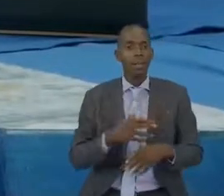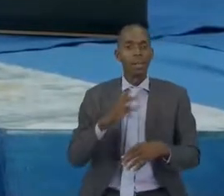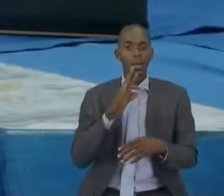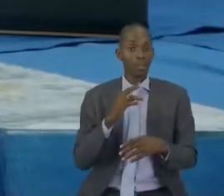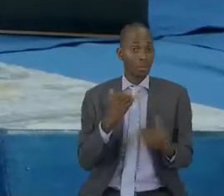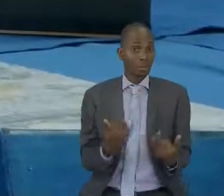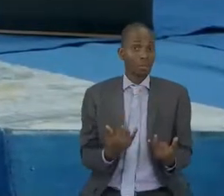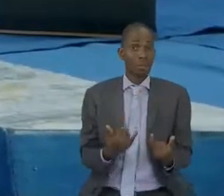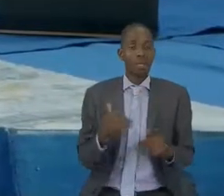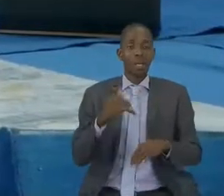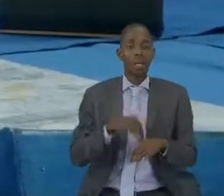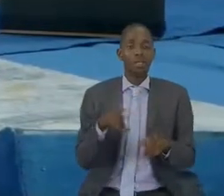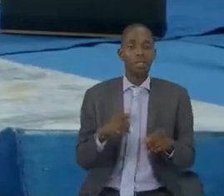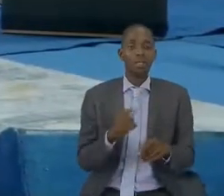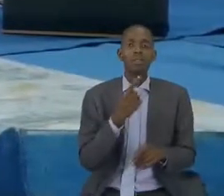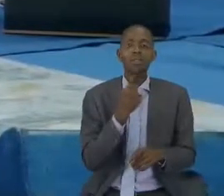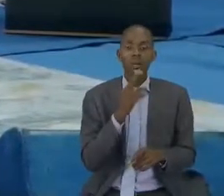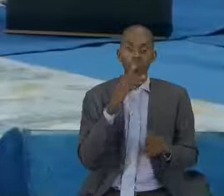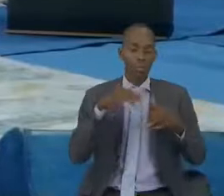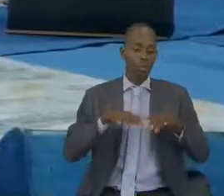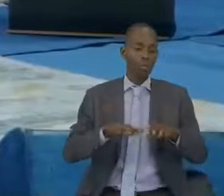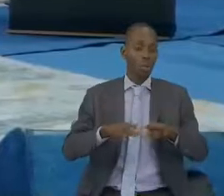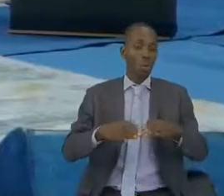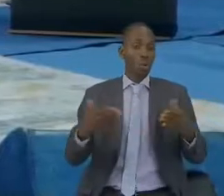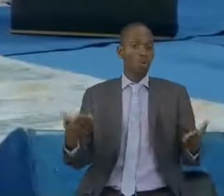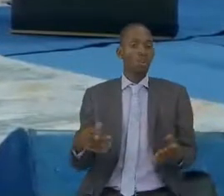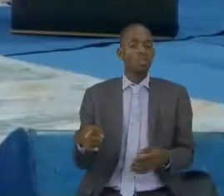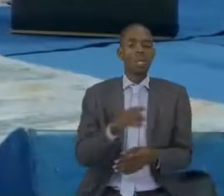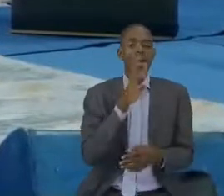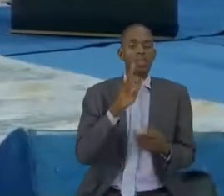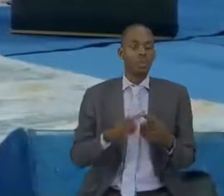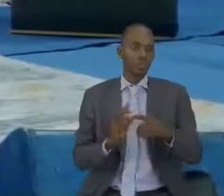mer Rouge s'est ouverte pour eux, ils devaient traverser.